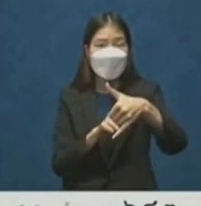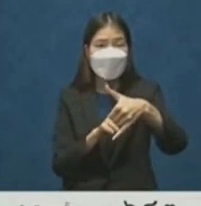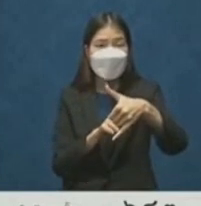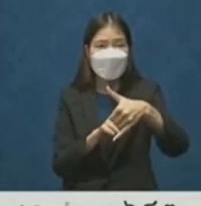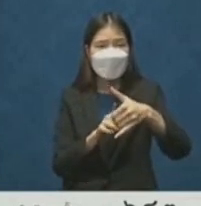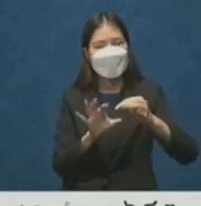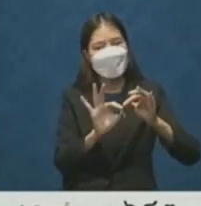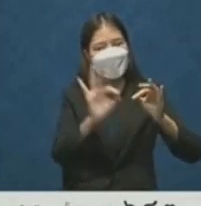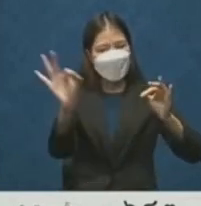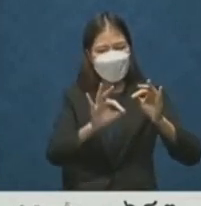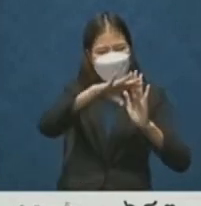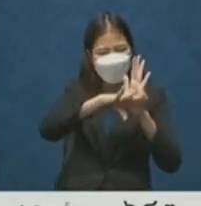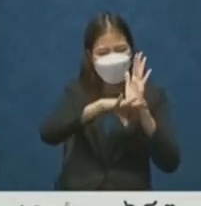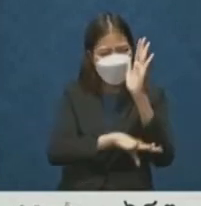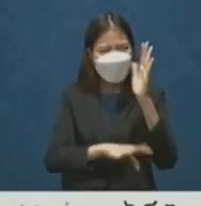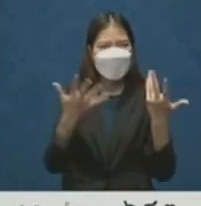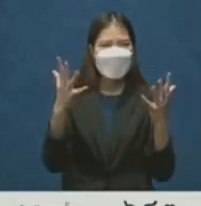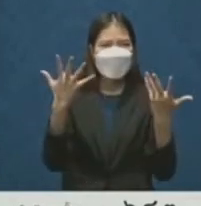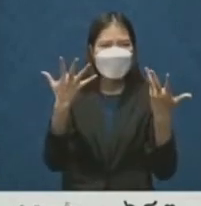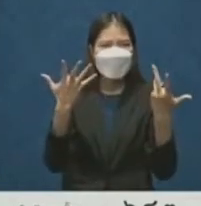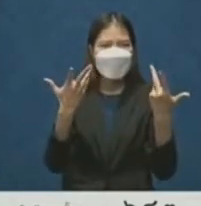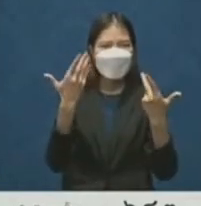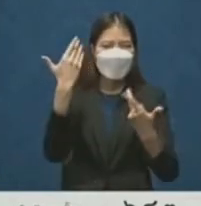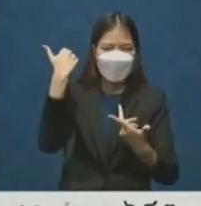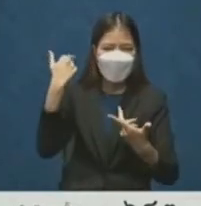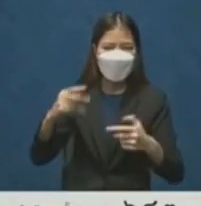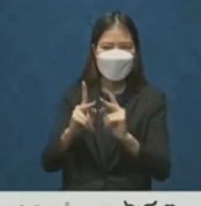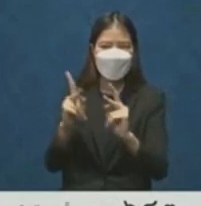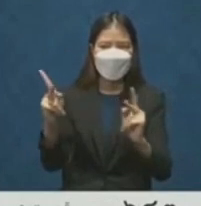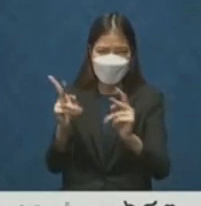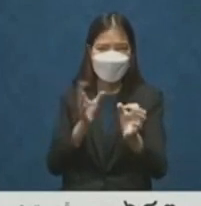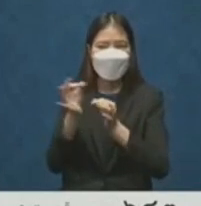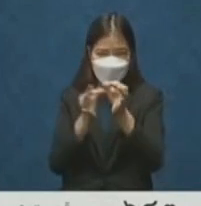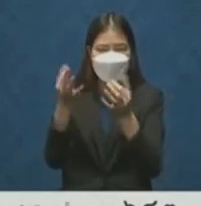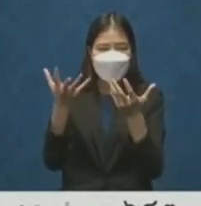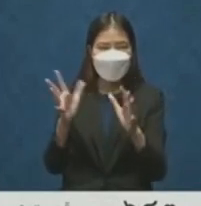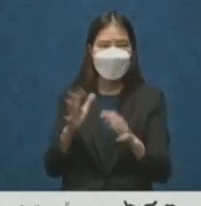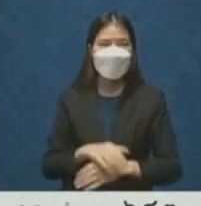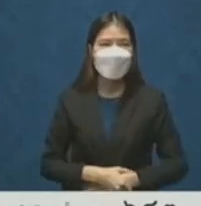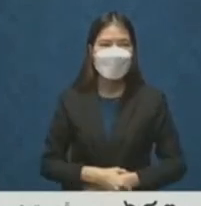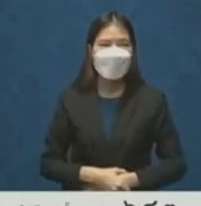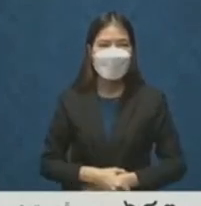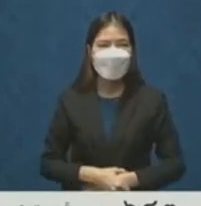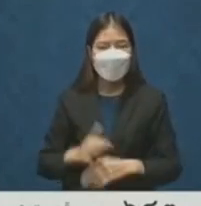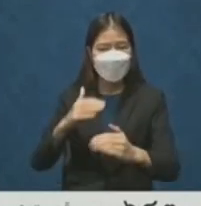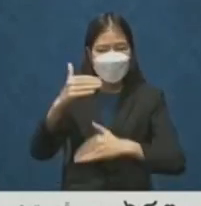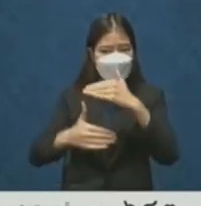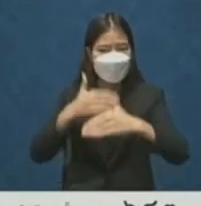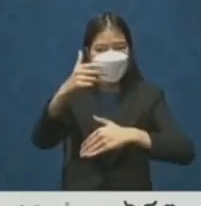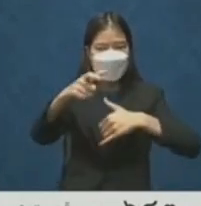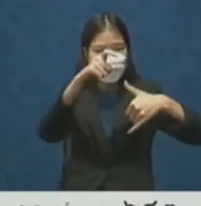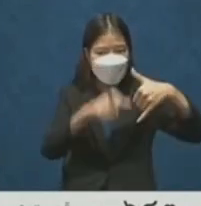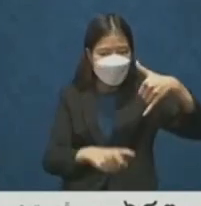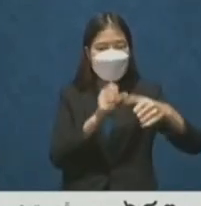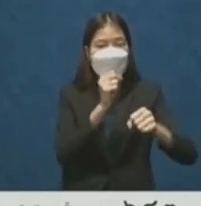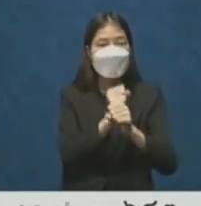นะครับแต่รายละเอียดมันไม่มีผมก็เคยพูดในคณะกรรมการแล้วนะครับว่า